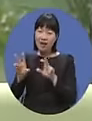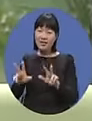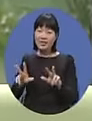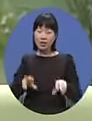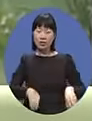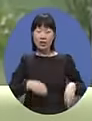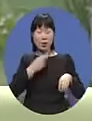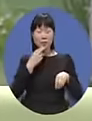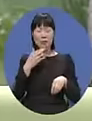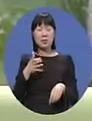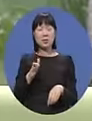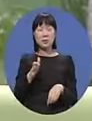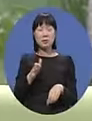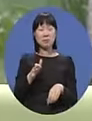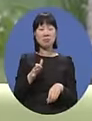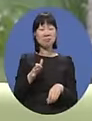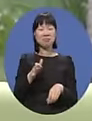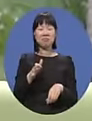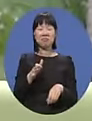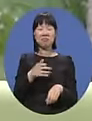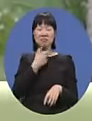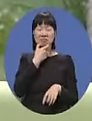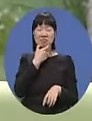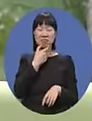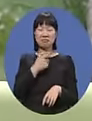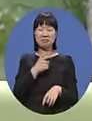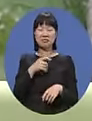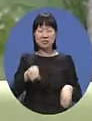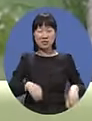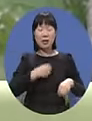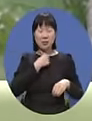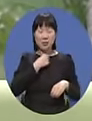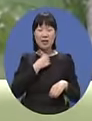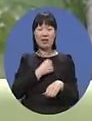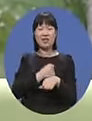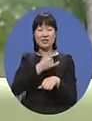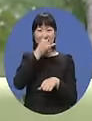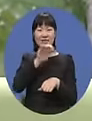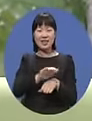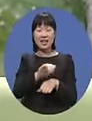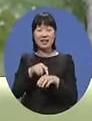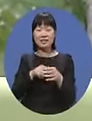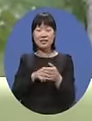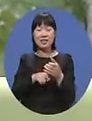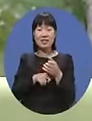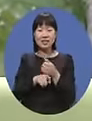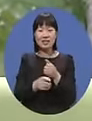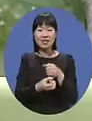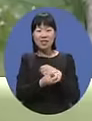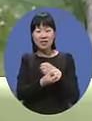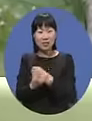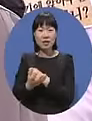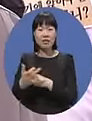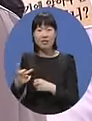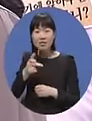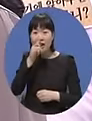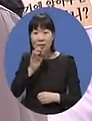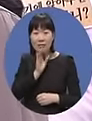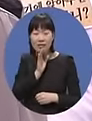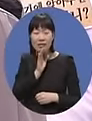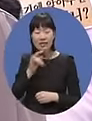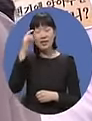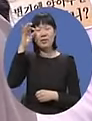기저귀 없이는 쉬를 안 하는 맞아요. 그런 상황이 생겼었거든요. 네. 근데 아이들이 정말 이렇게 심리적인 영향을 받는 경우가 상당히 많은가 봐요. 네, 생각해